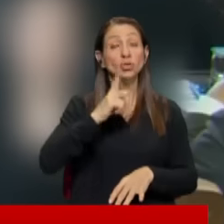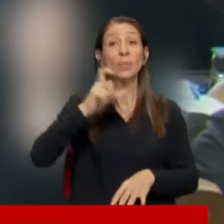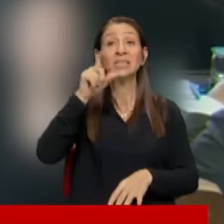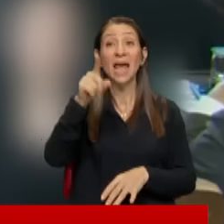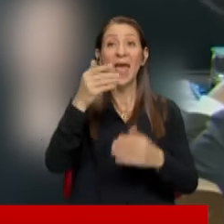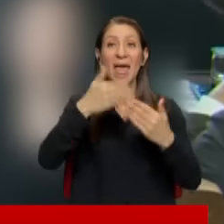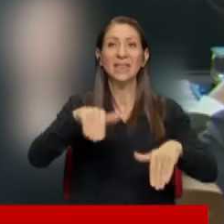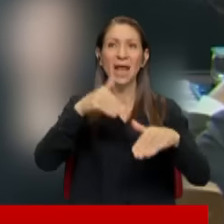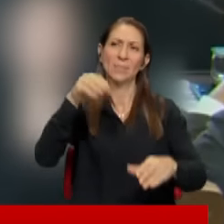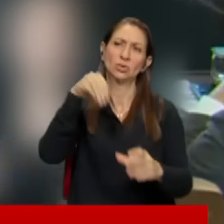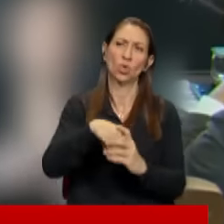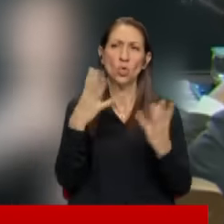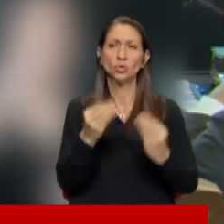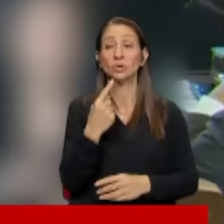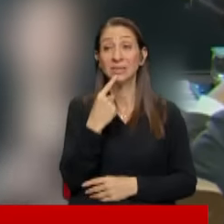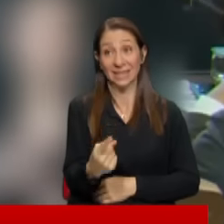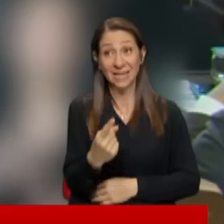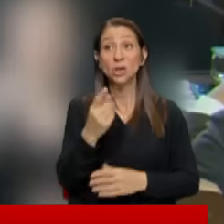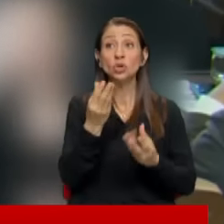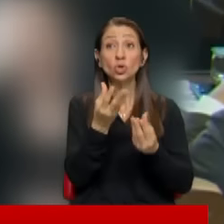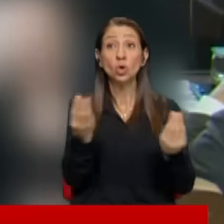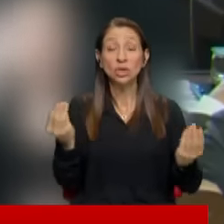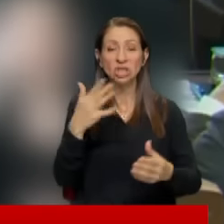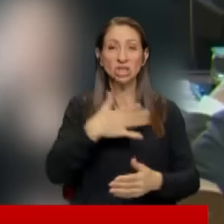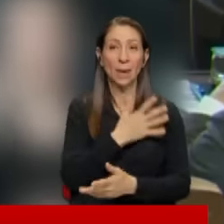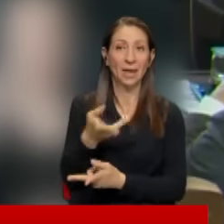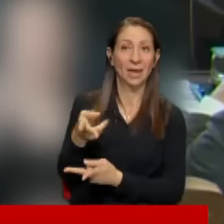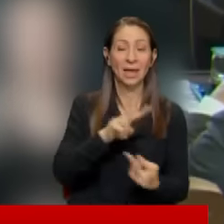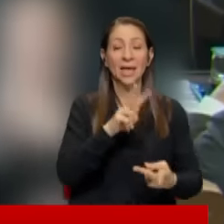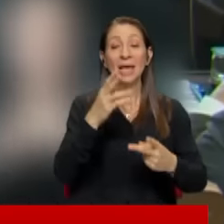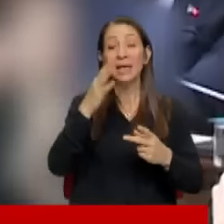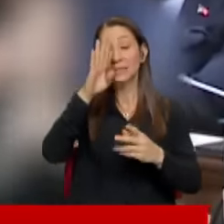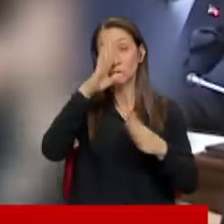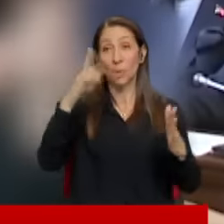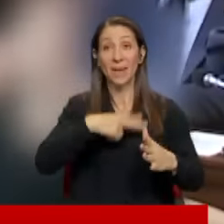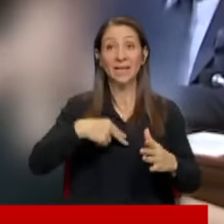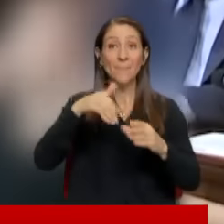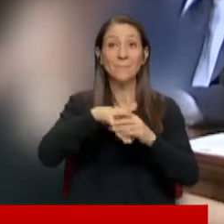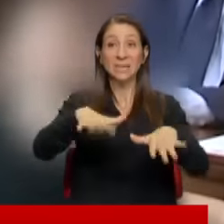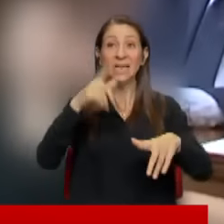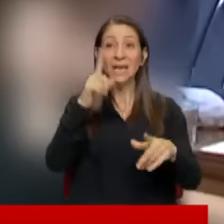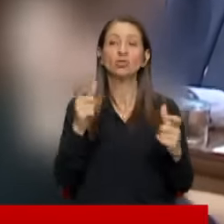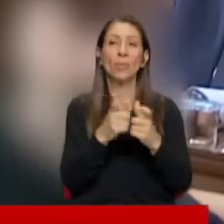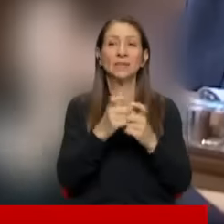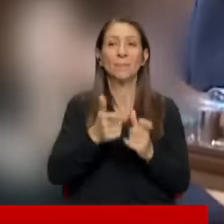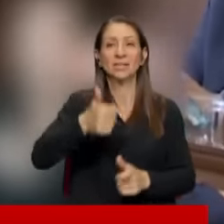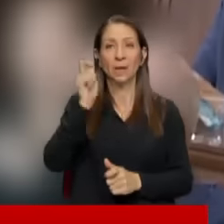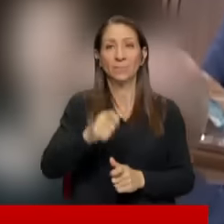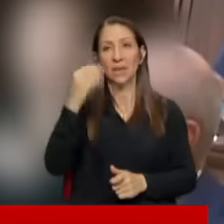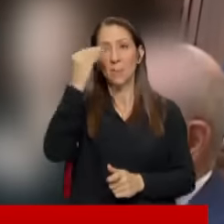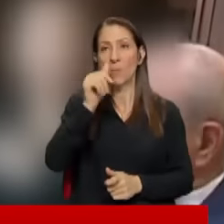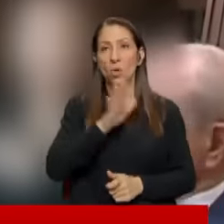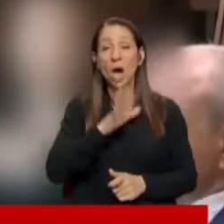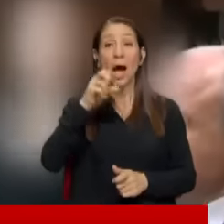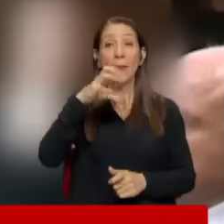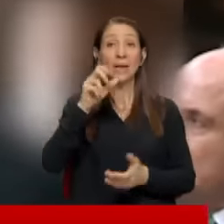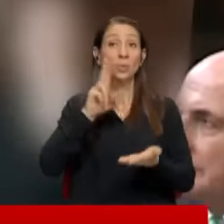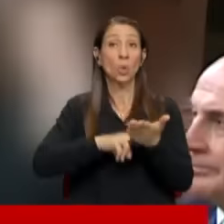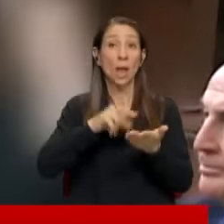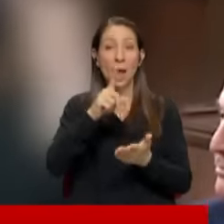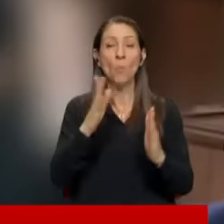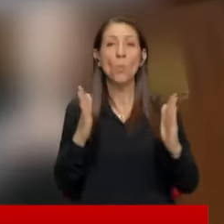Cumhurbaşkanına engelleme son bulsun diye seslendi. Çoğunluğun CHP'ye geçtiği İBB Meclisi'nin ilk toplantısına başkanlık etti Ekrem İmamoğlu. AK Partili